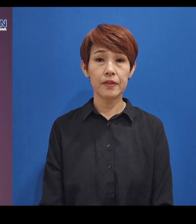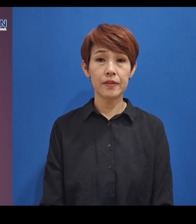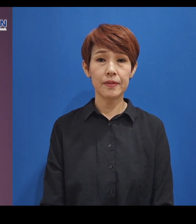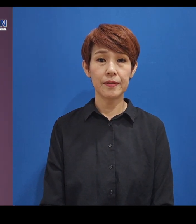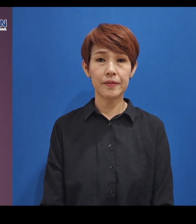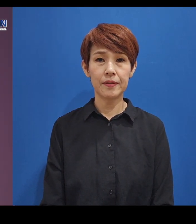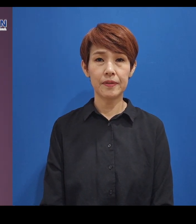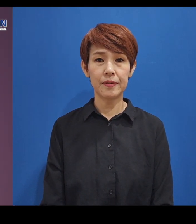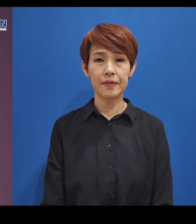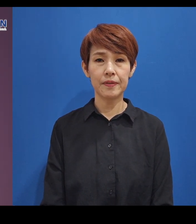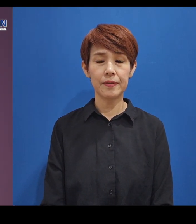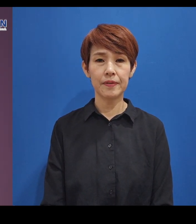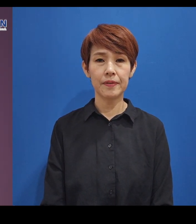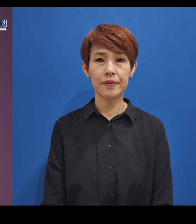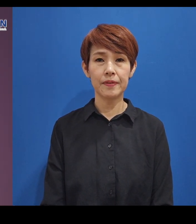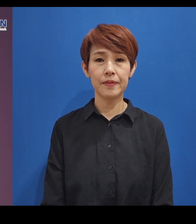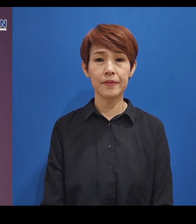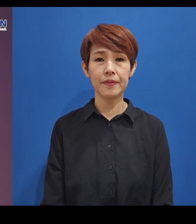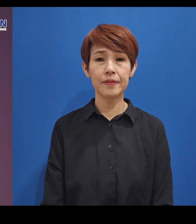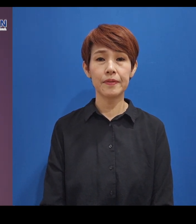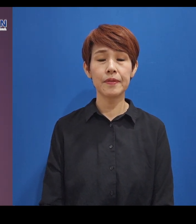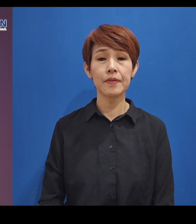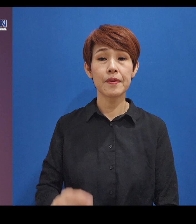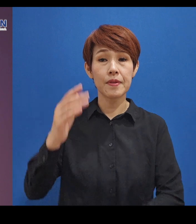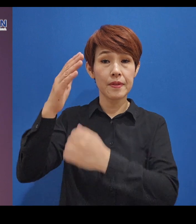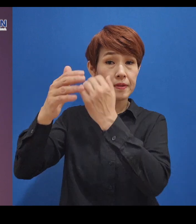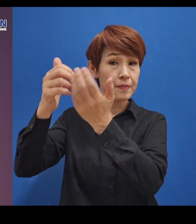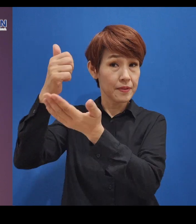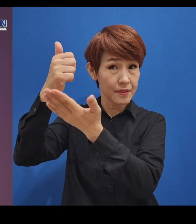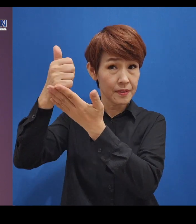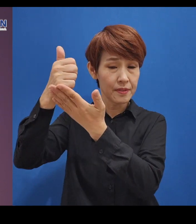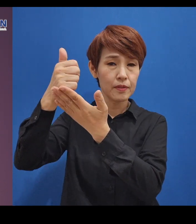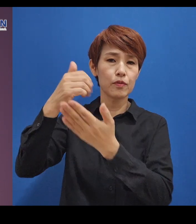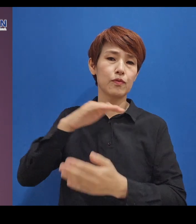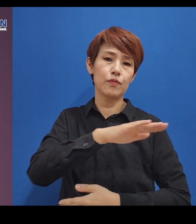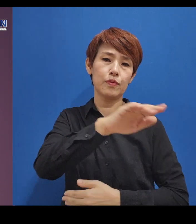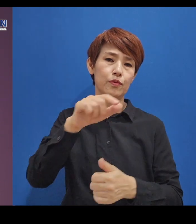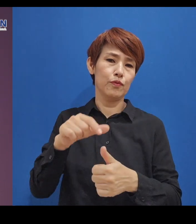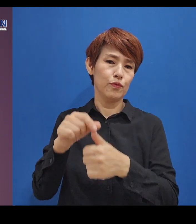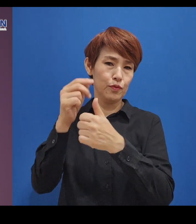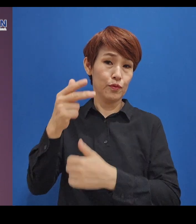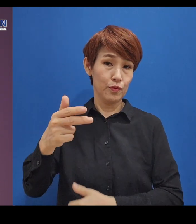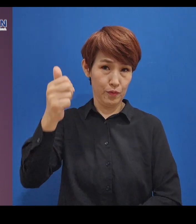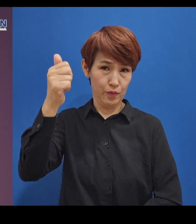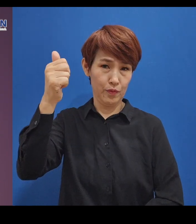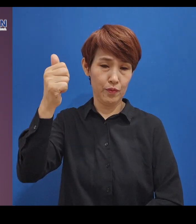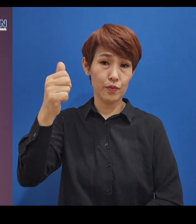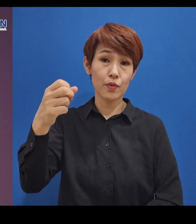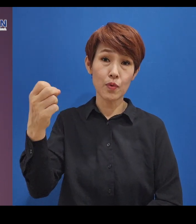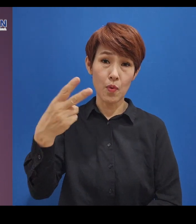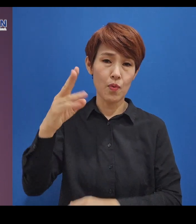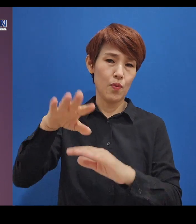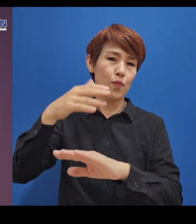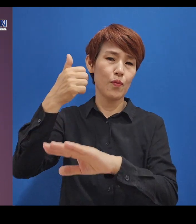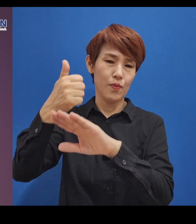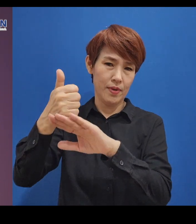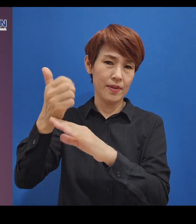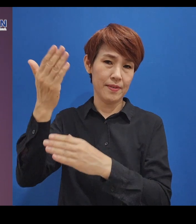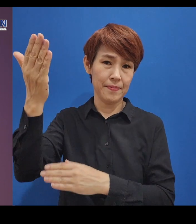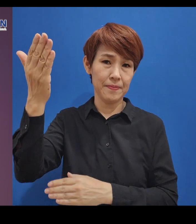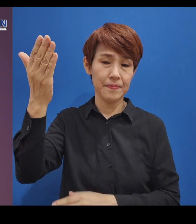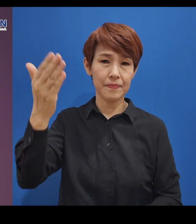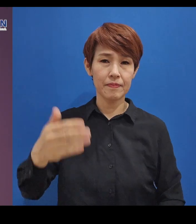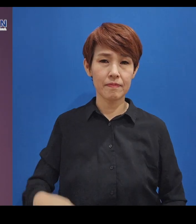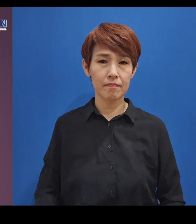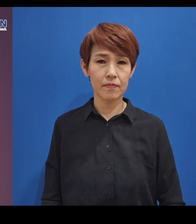하는 겁니다. 그분은 임금이시고 구주시라. 아무리 사내들인